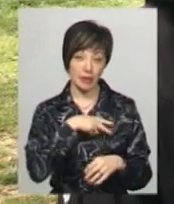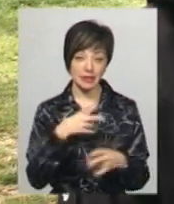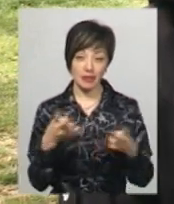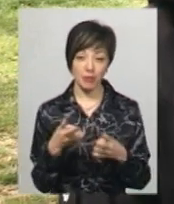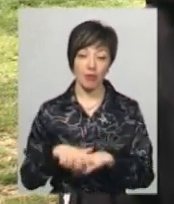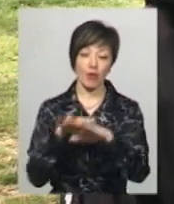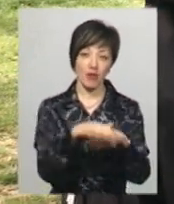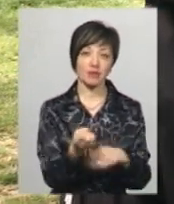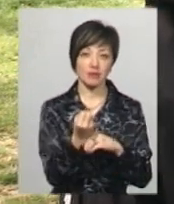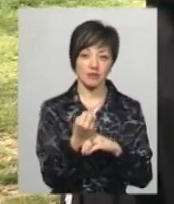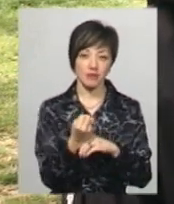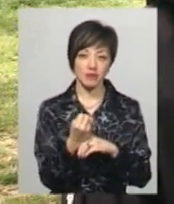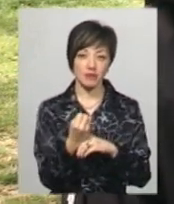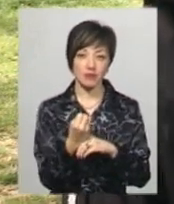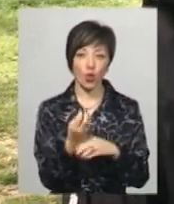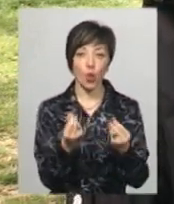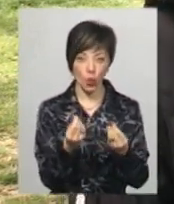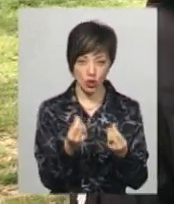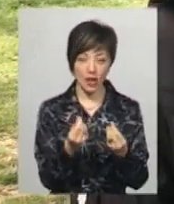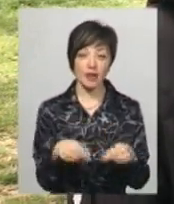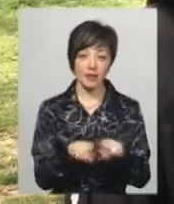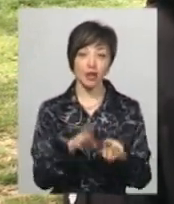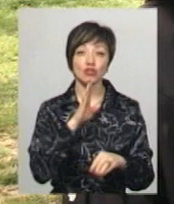їй необхідно перерахувати грошові